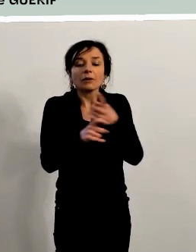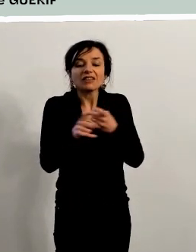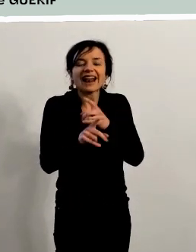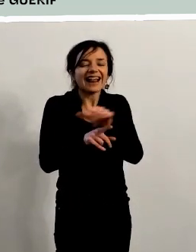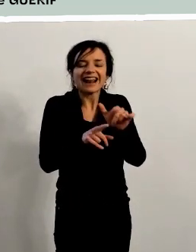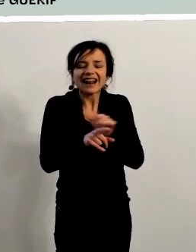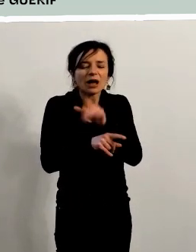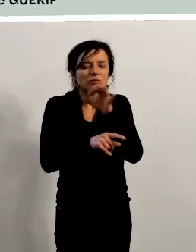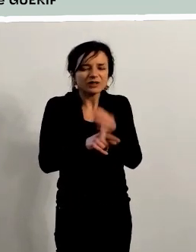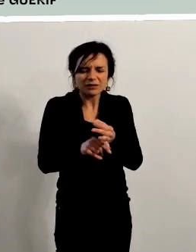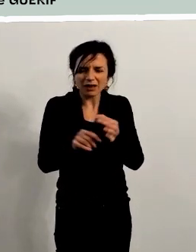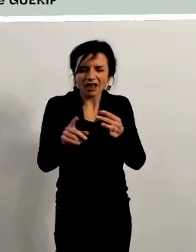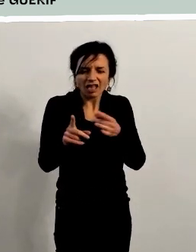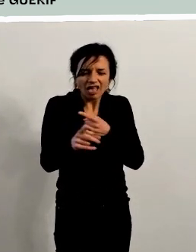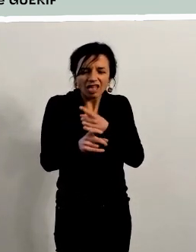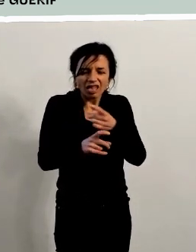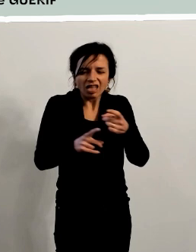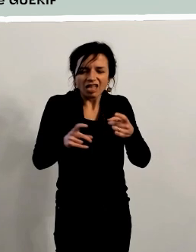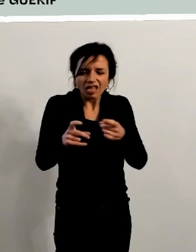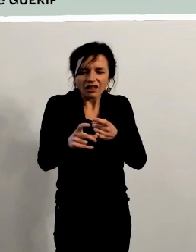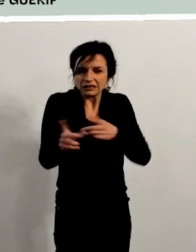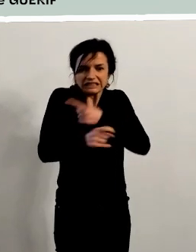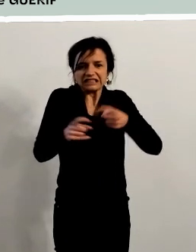donc moins fécondants, augmentait aussi.